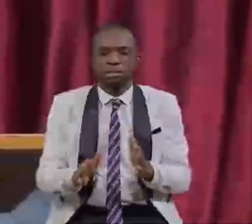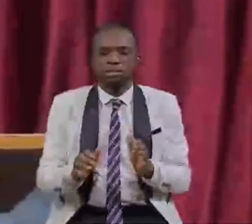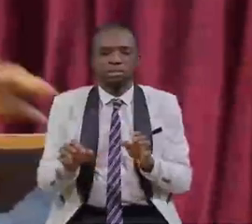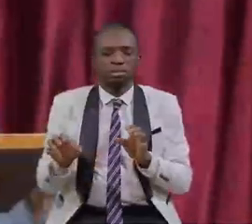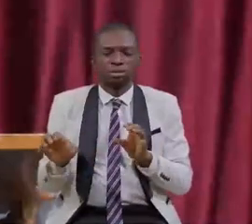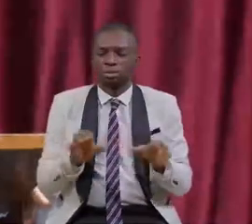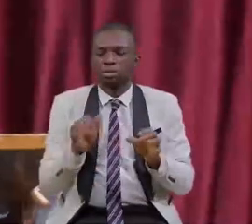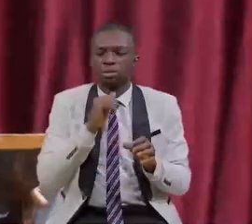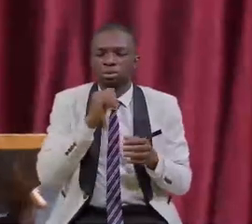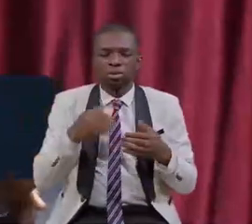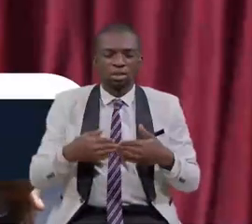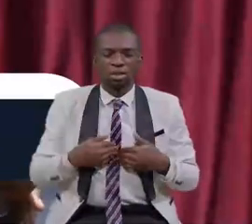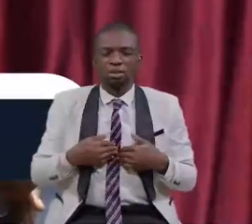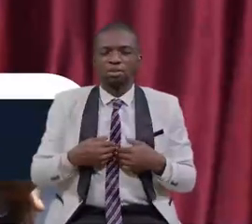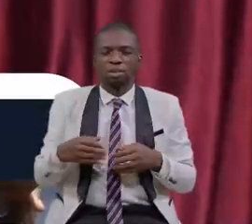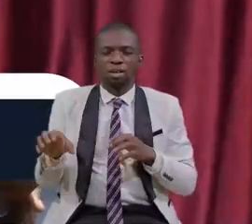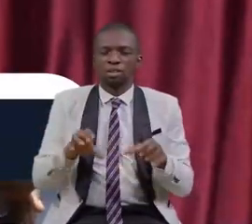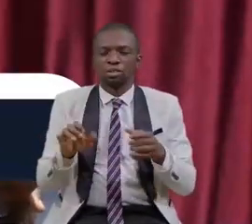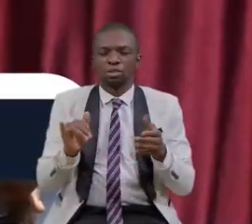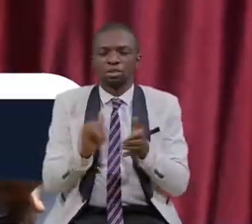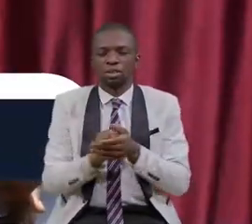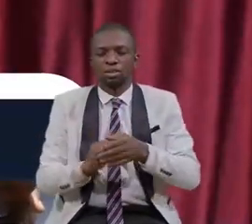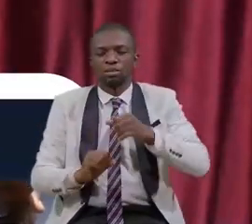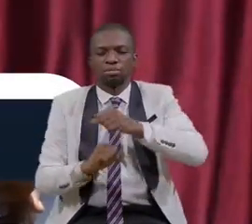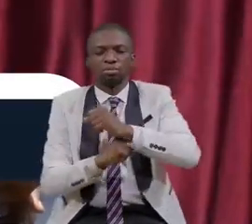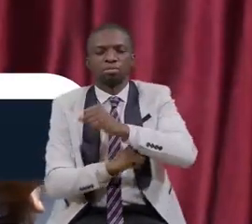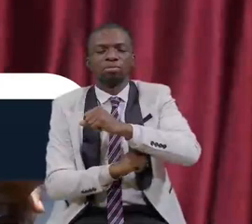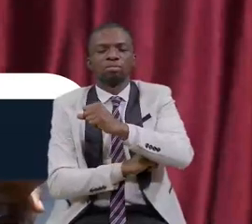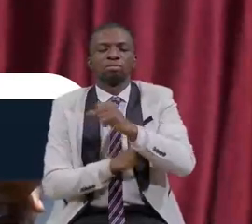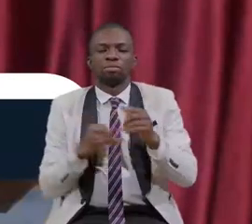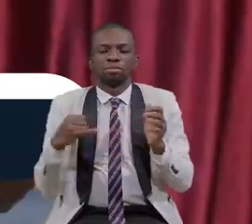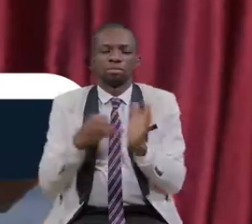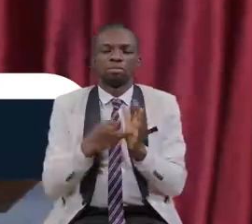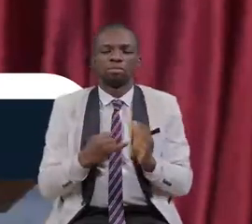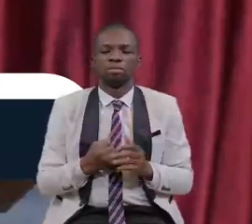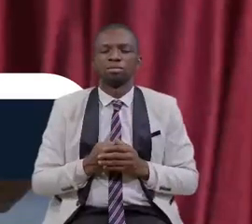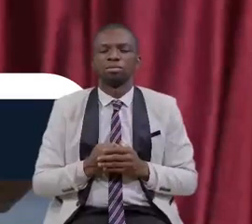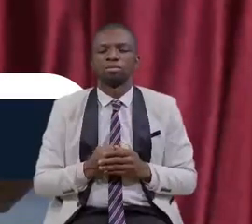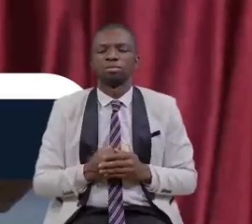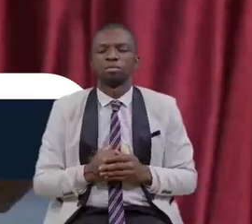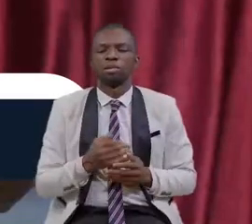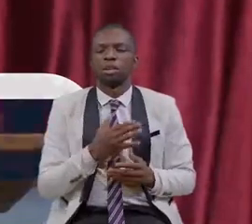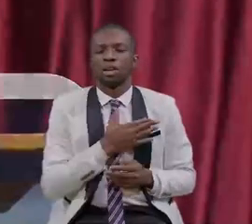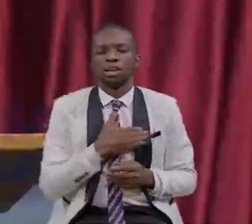Notre prière manque d'action qui la soutient.